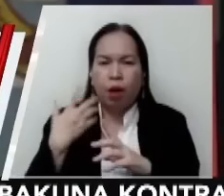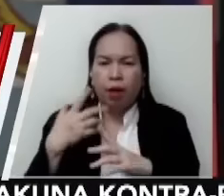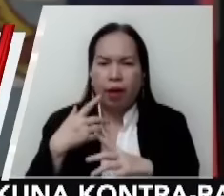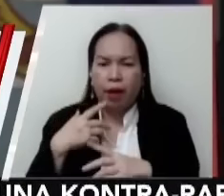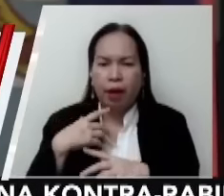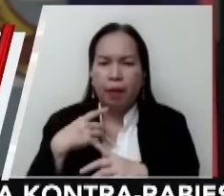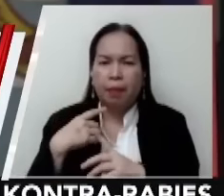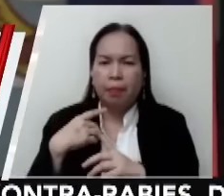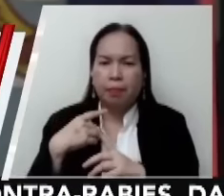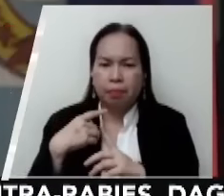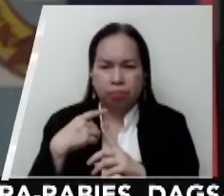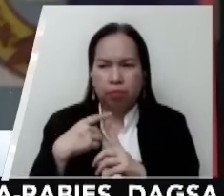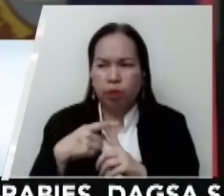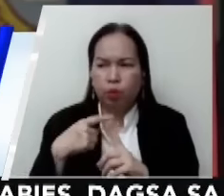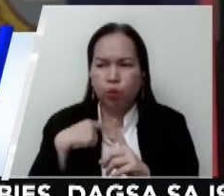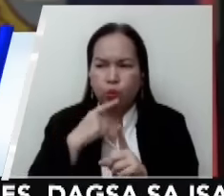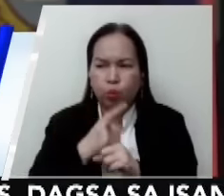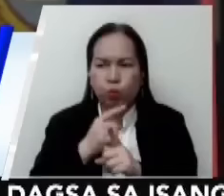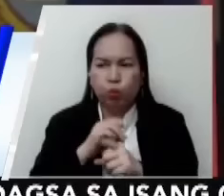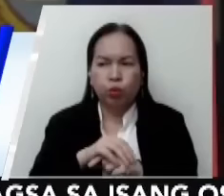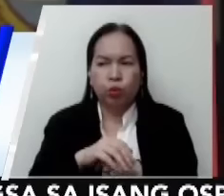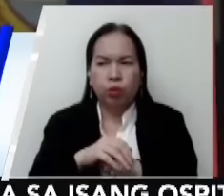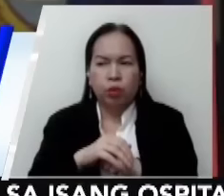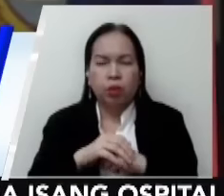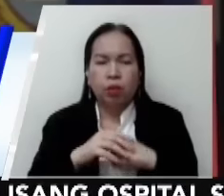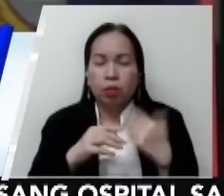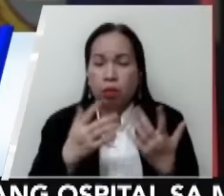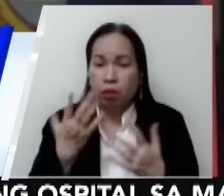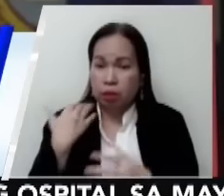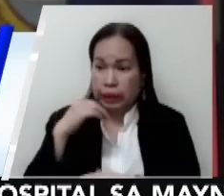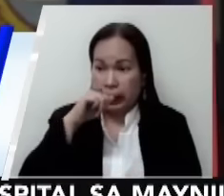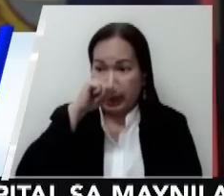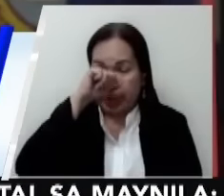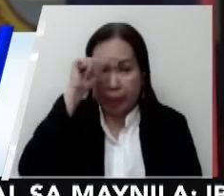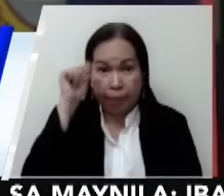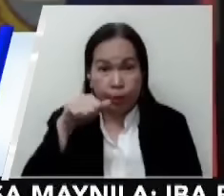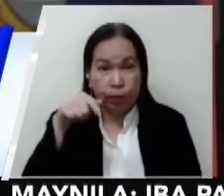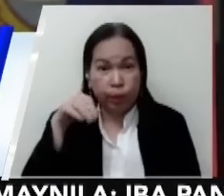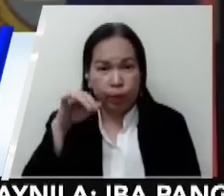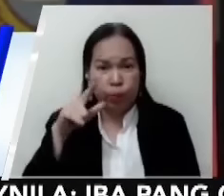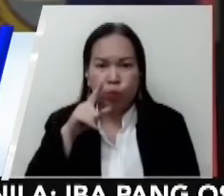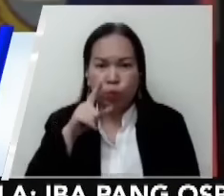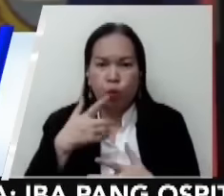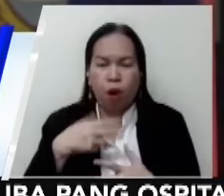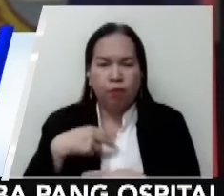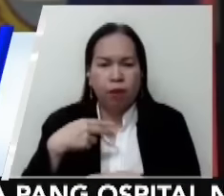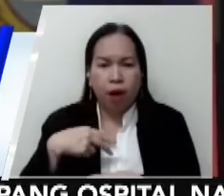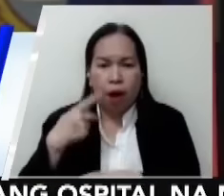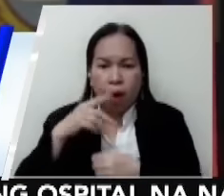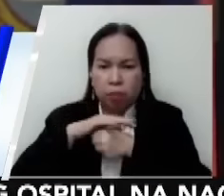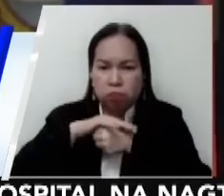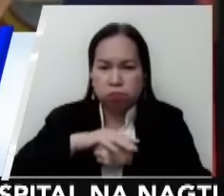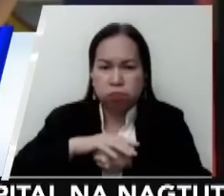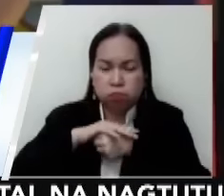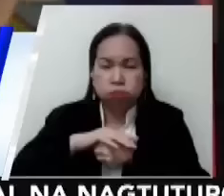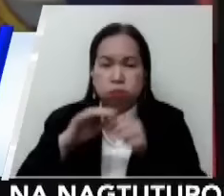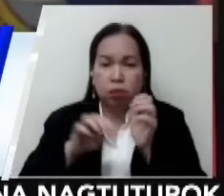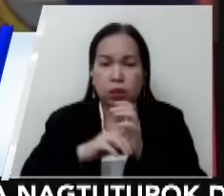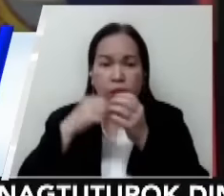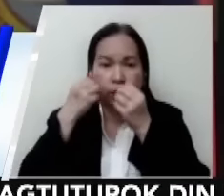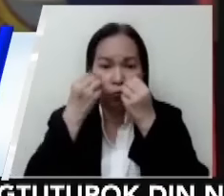atin lalo na nung early April. So malaki po yung role ng high pressure . Kapag halimbawa binalita po na may low pressure